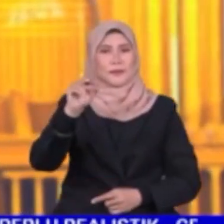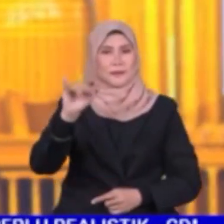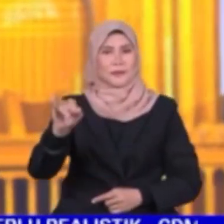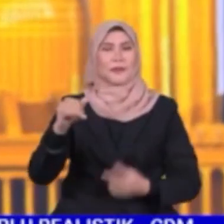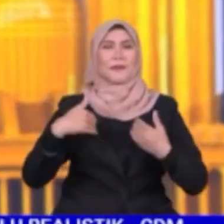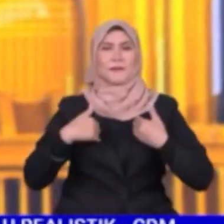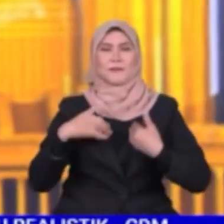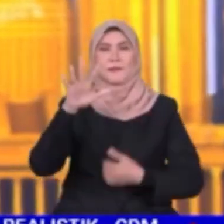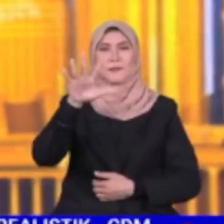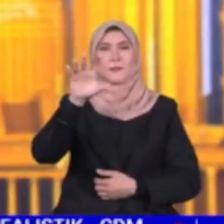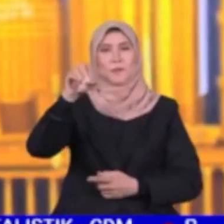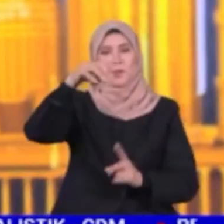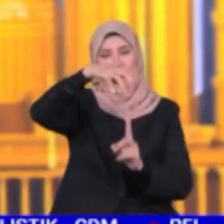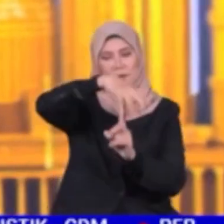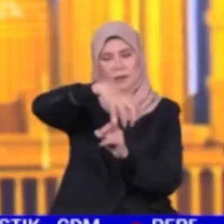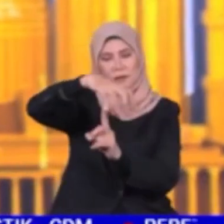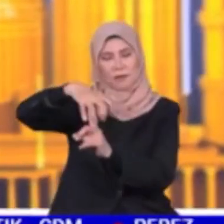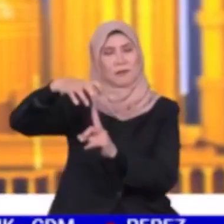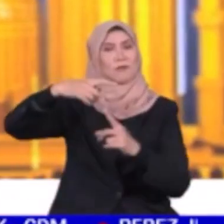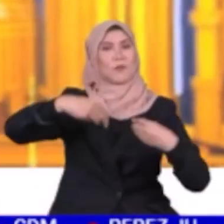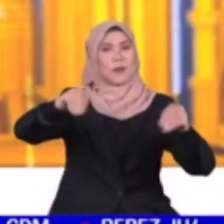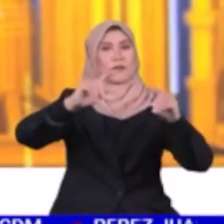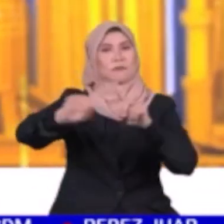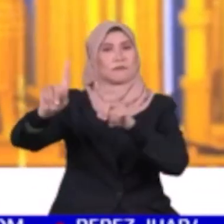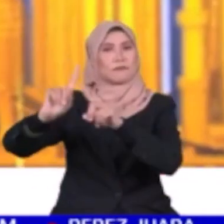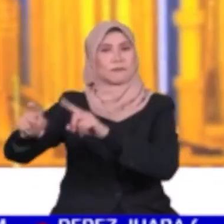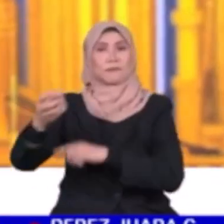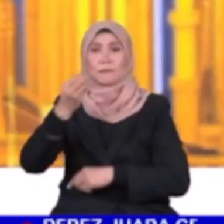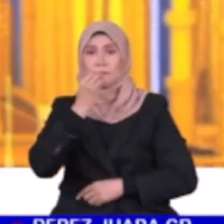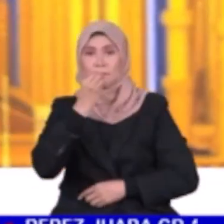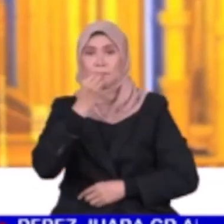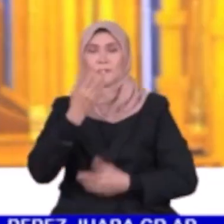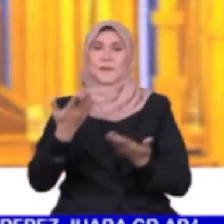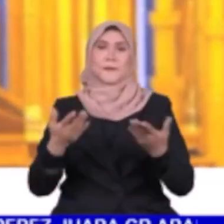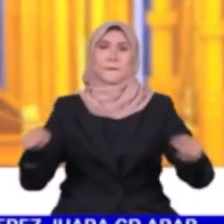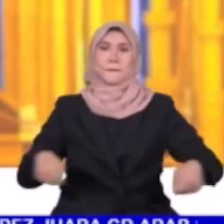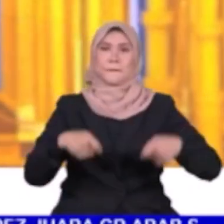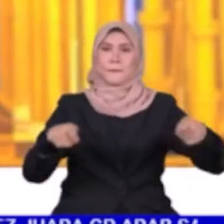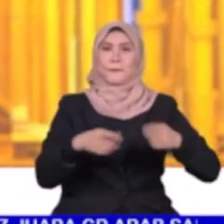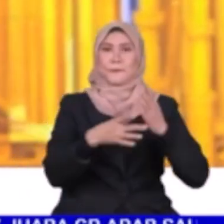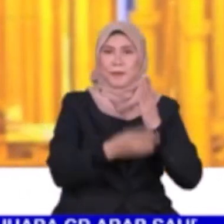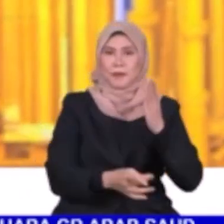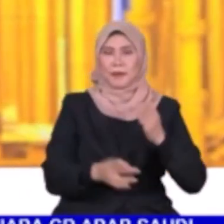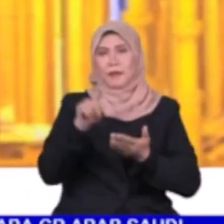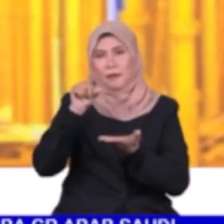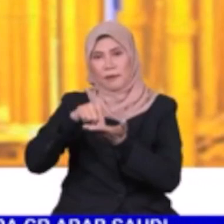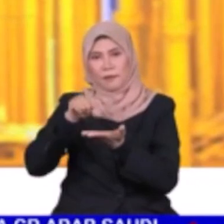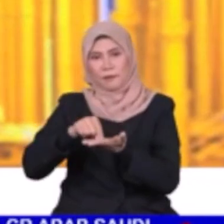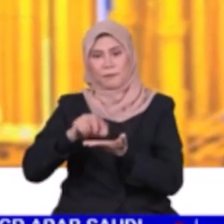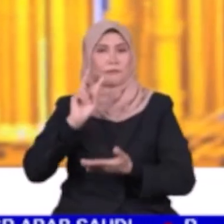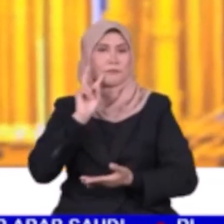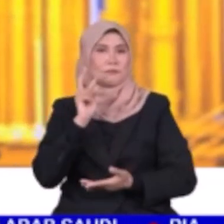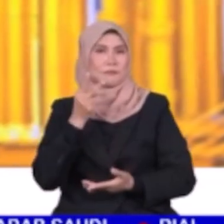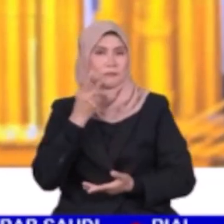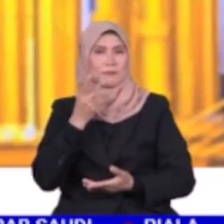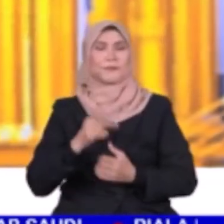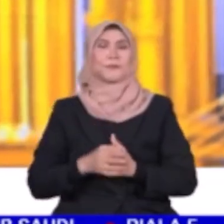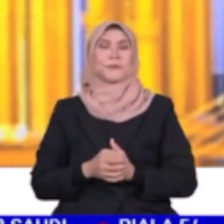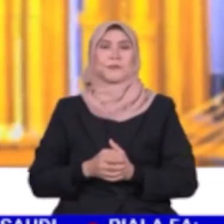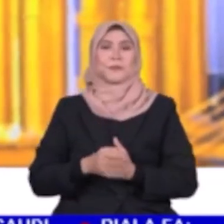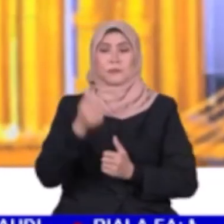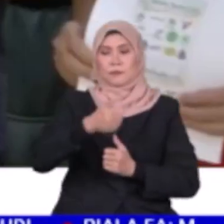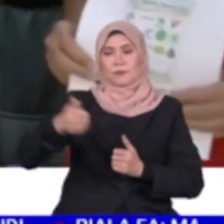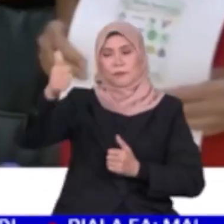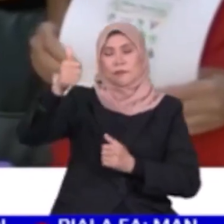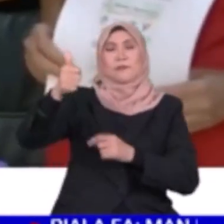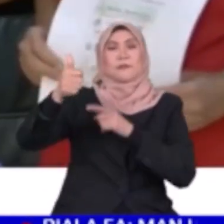menempatkan 50 gerai menjual barangan makanan termasuk keperluan harian seperti minyak masak, ayam dan sayur-sayuran. Menurut Biro